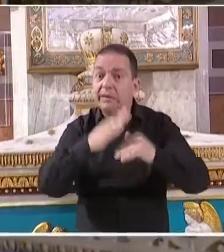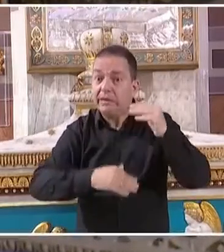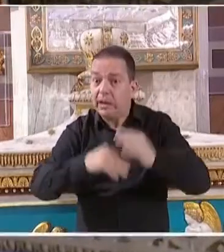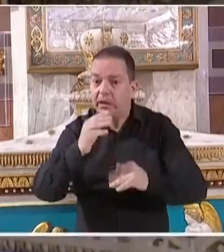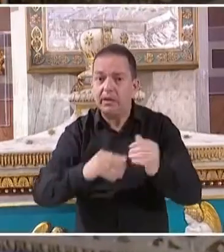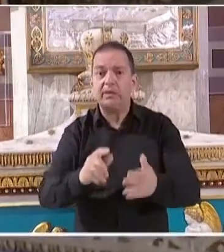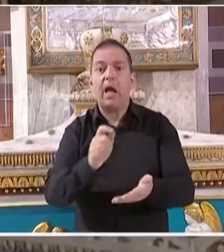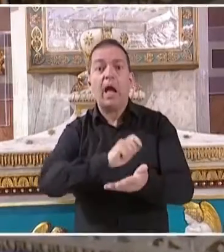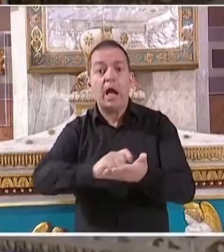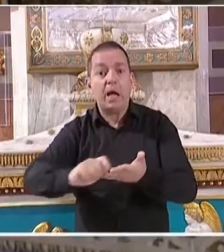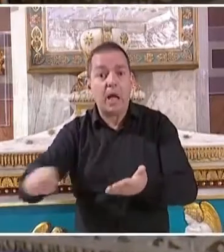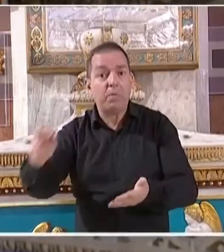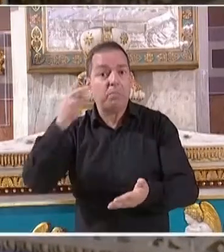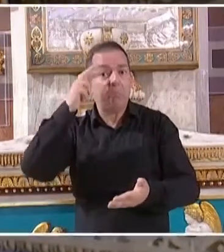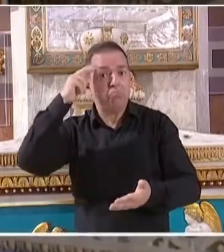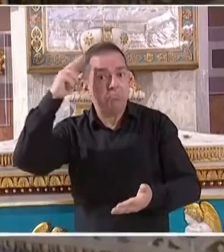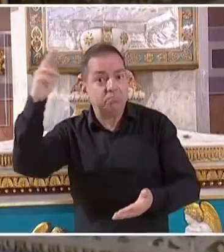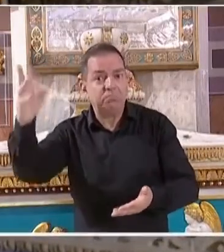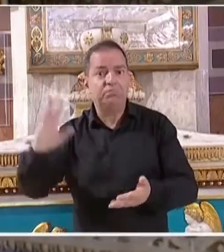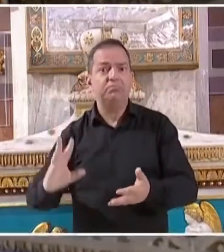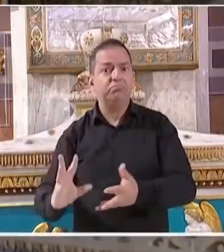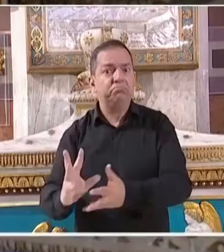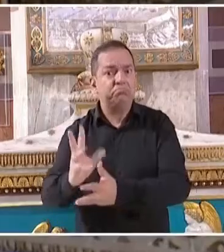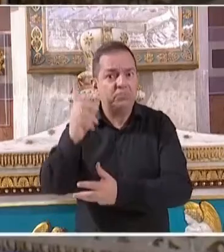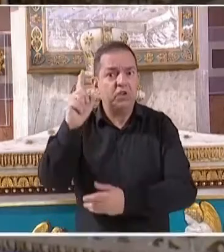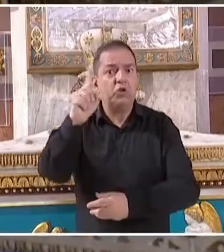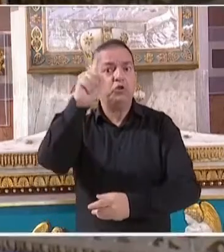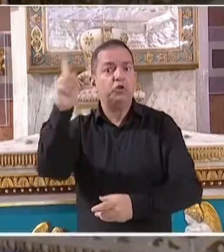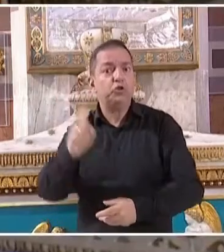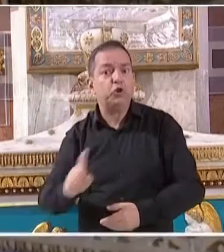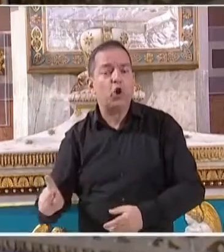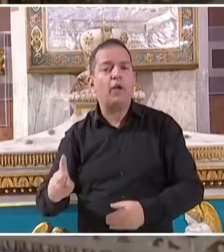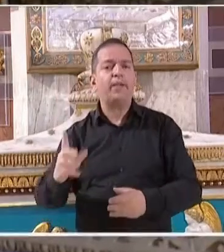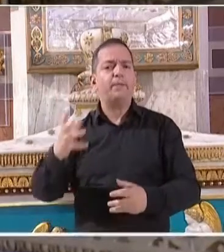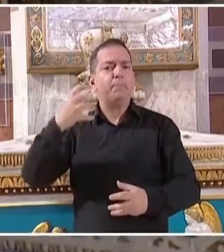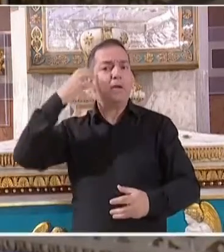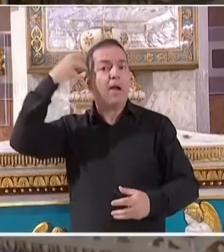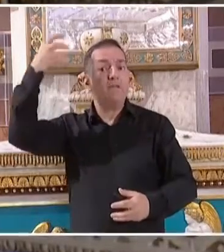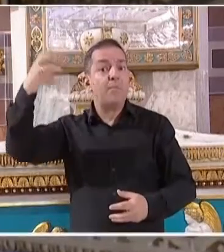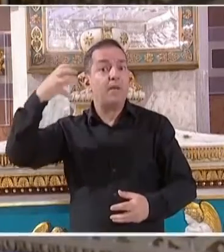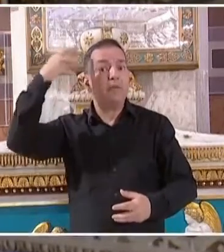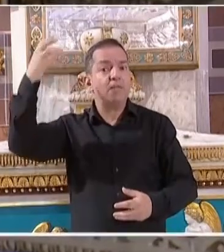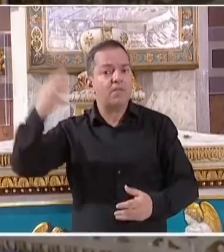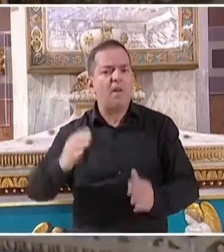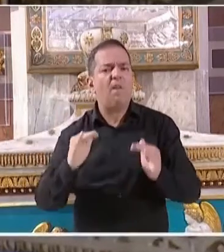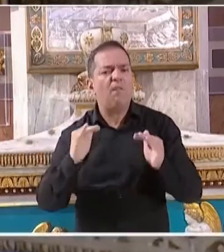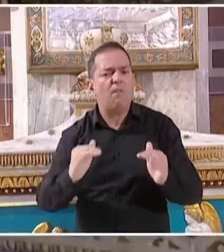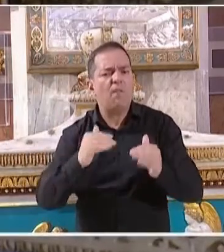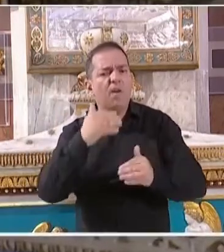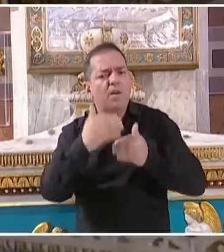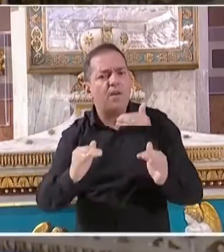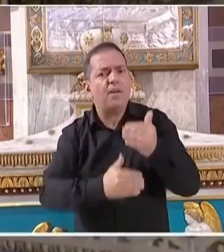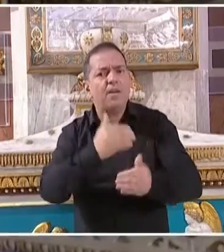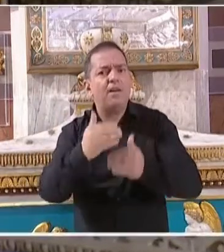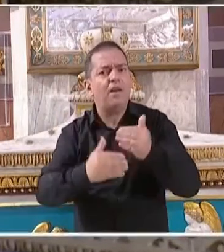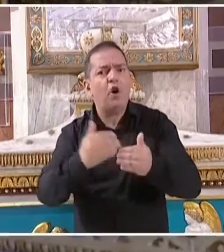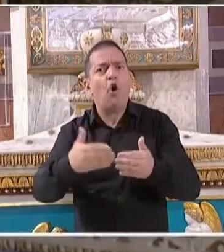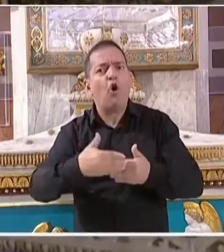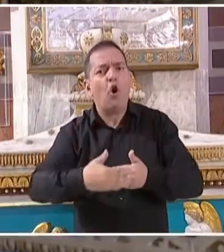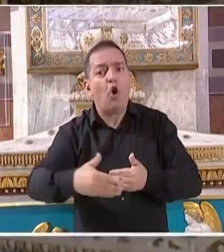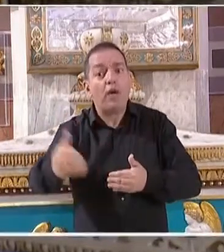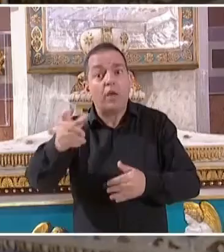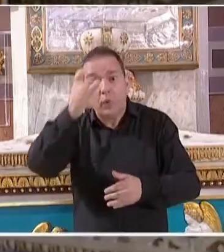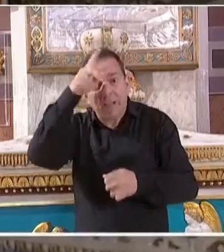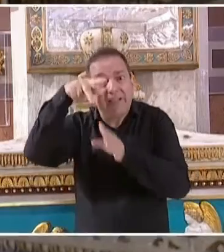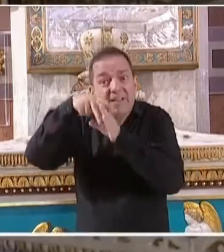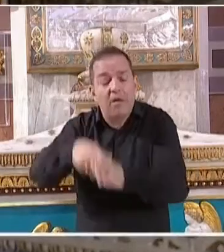τα γράμματα, την πνευματική ζωή. Η πίστη αυτή τους ενέπνευσε